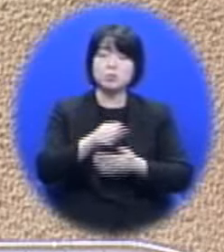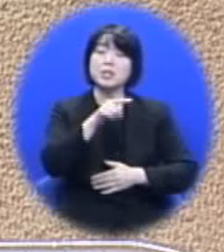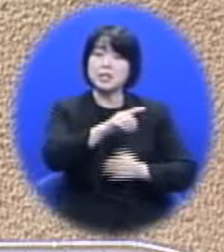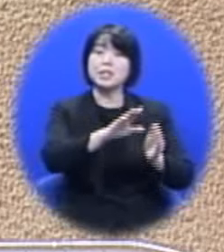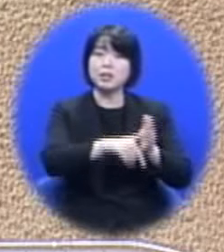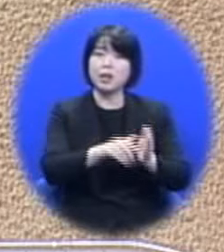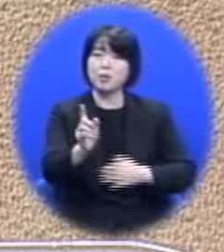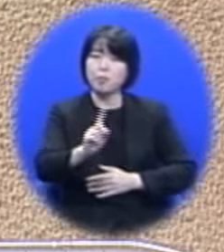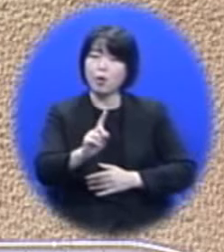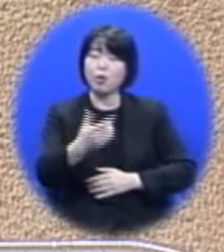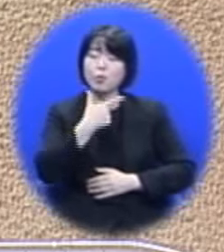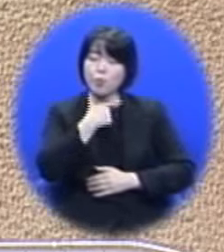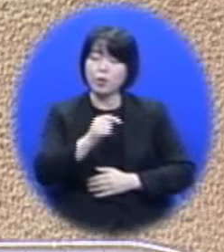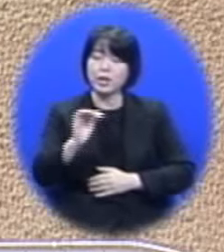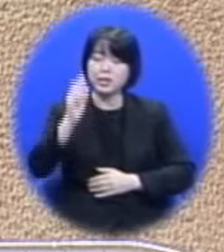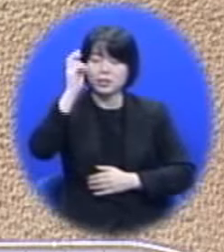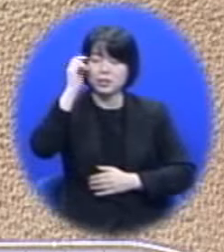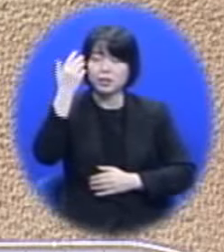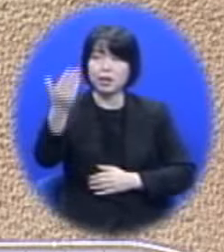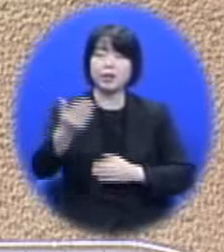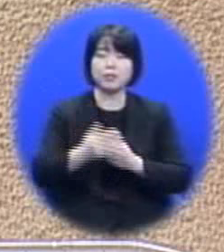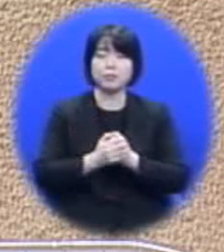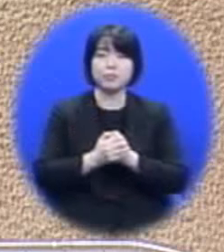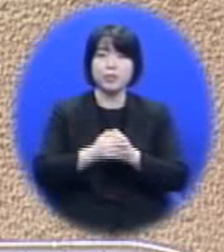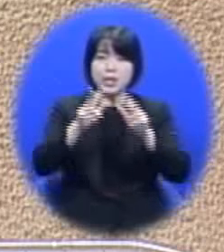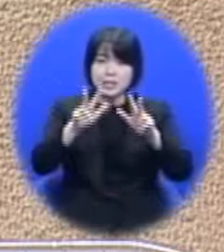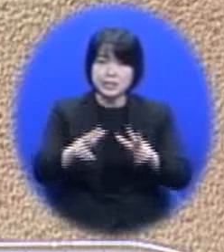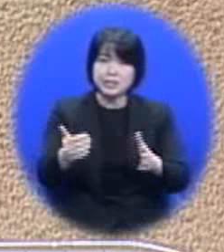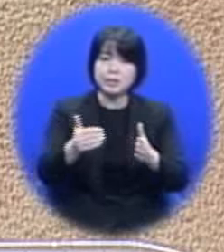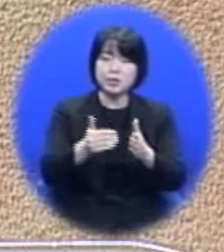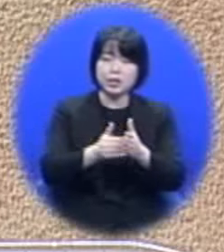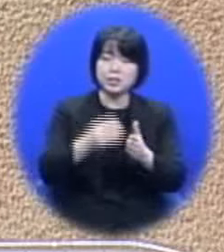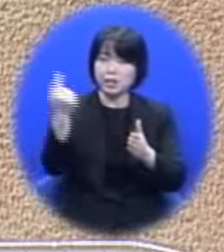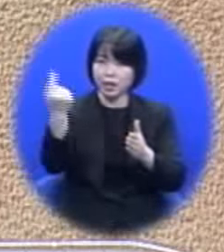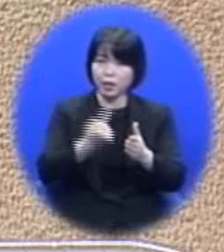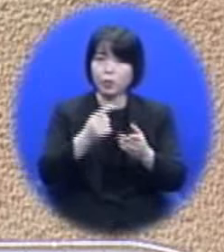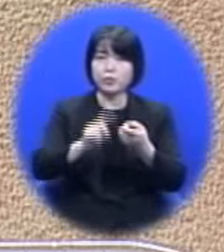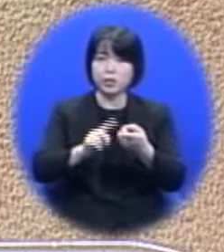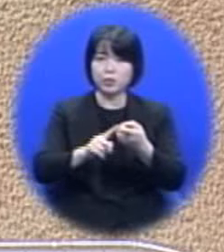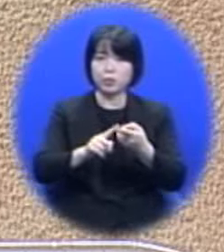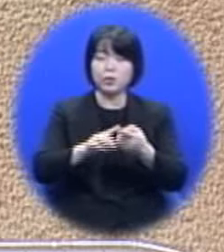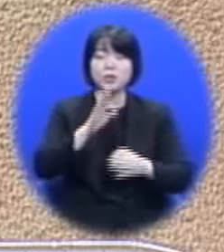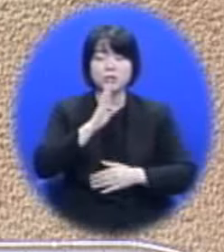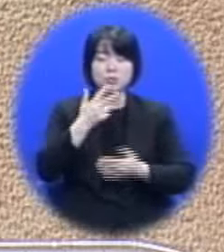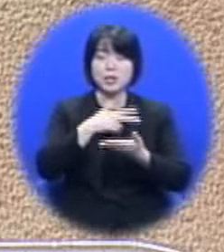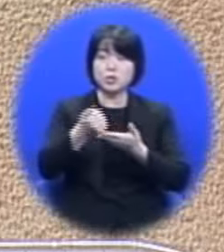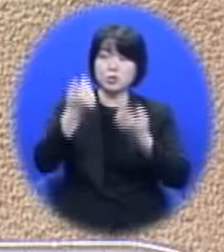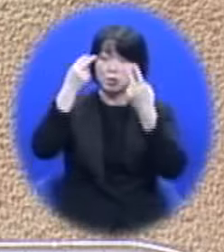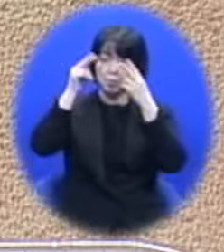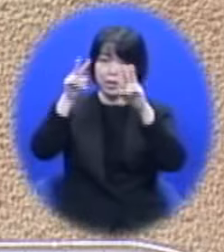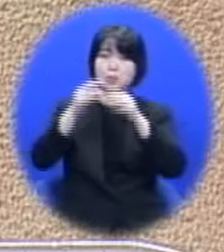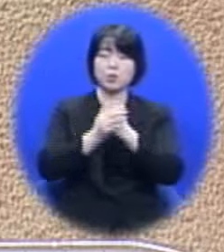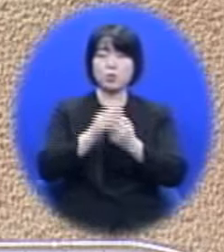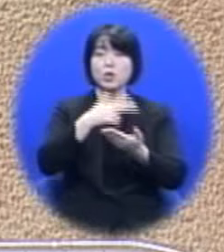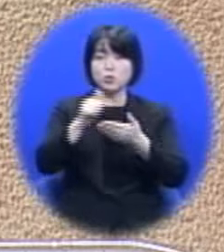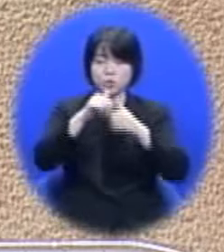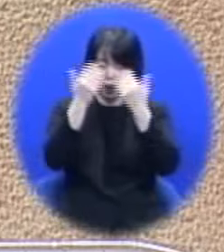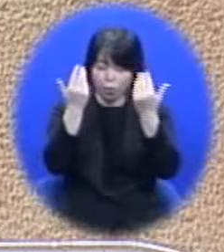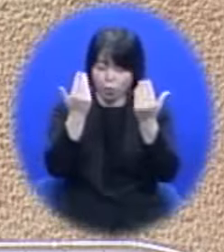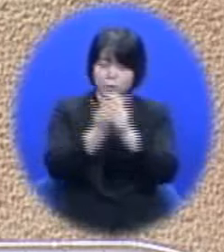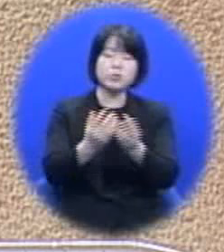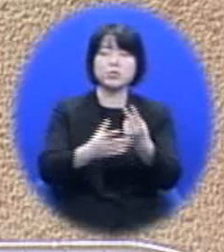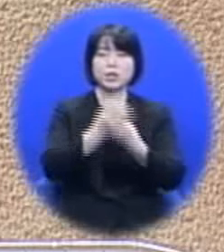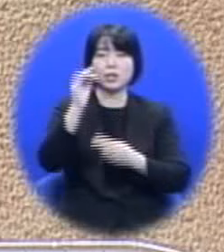때는 뭘 원하실까? 지금까지 해오던 그대로 정말 주를 바라고 주님과 온전히 하나 되고